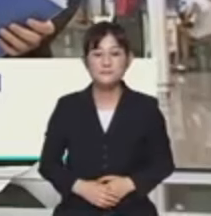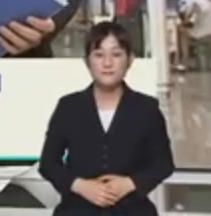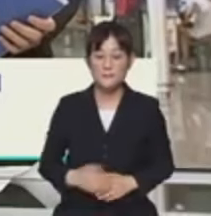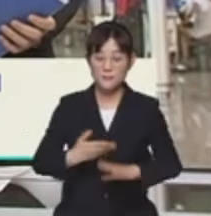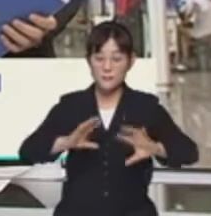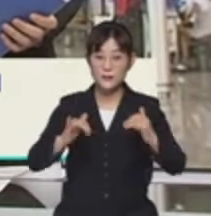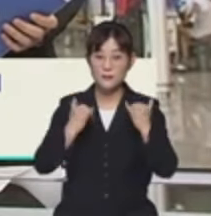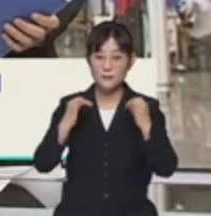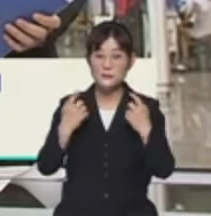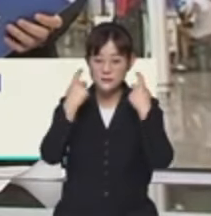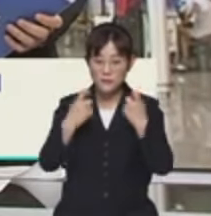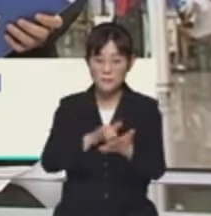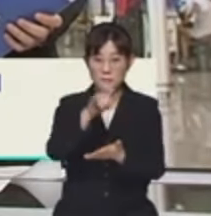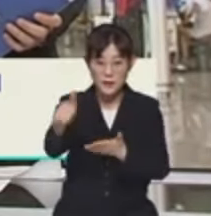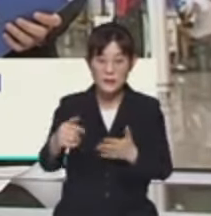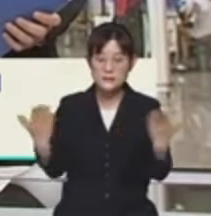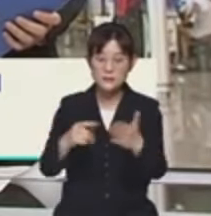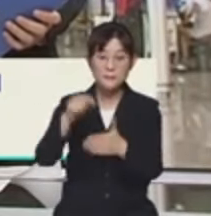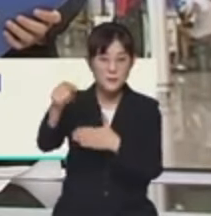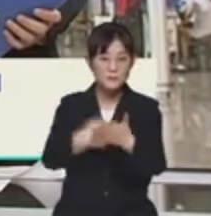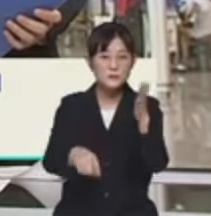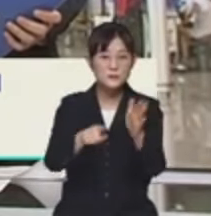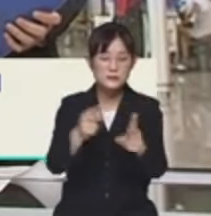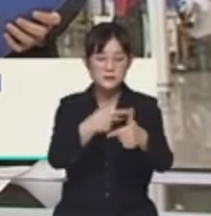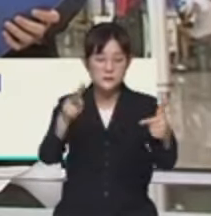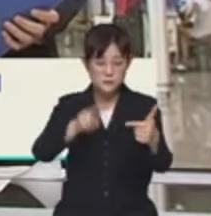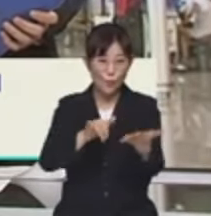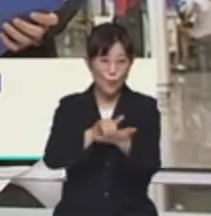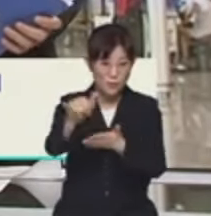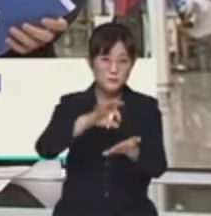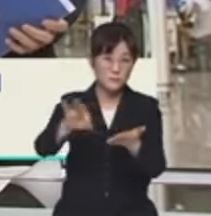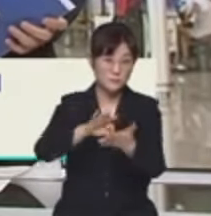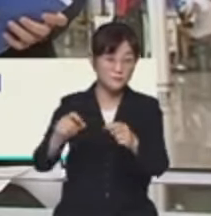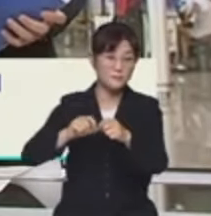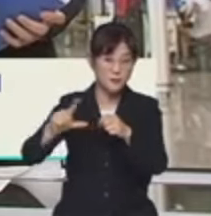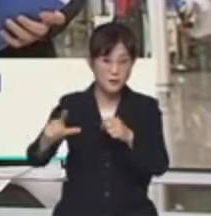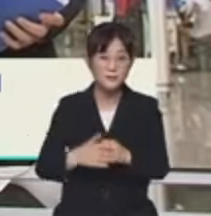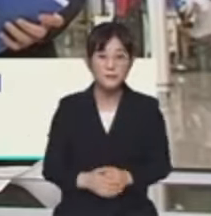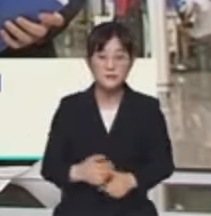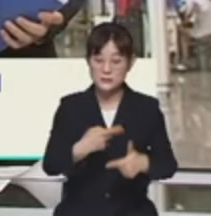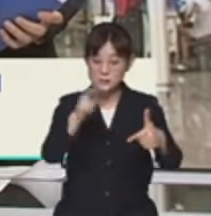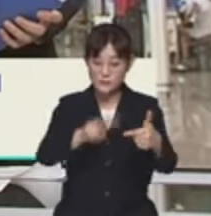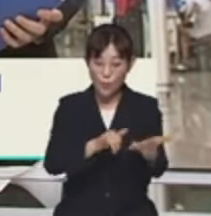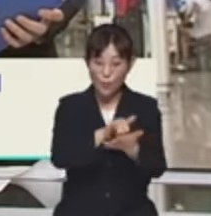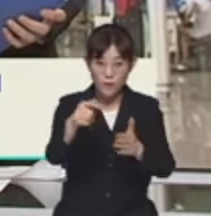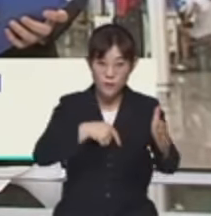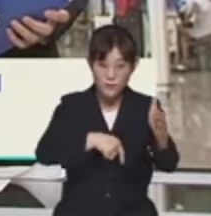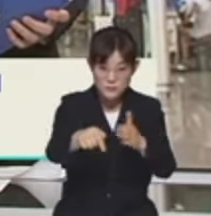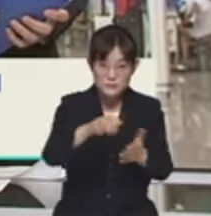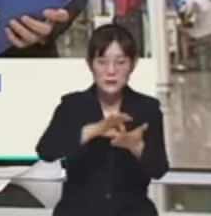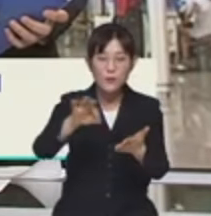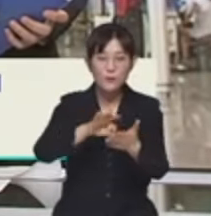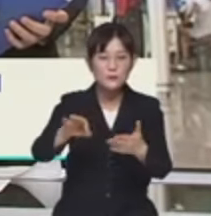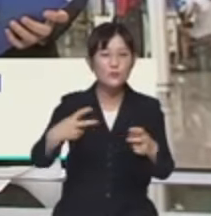해외 여행이나 출장을 가기 위해서 인천 국제공항을 이용하는 경우가 대부분인데요 이렇게 인천 국제공항으로 가면서 쓰는